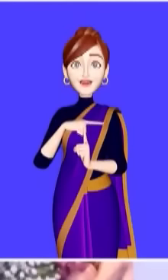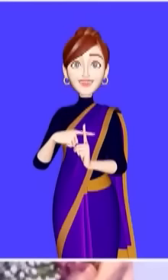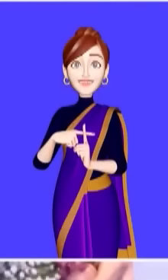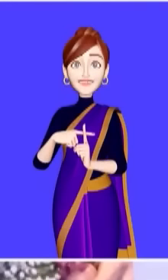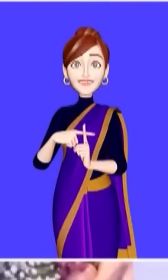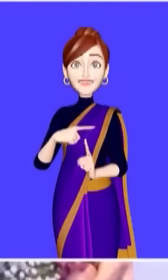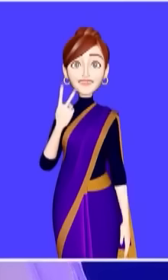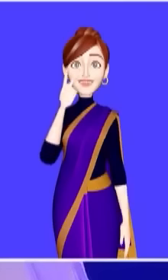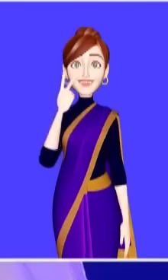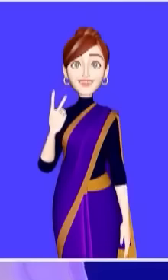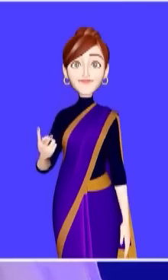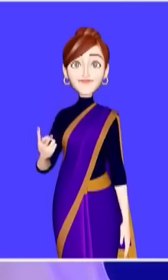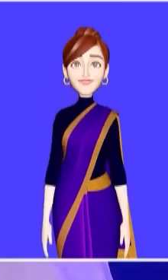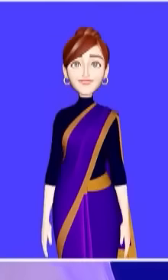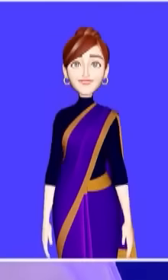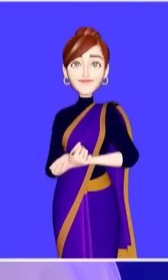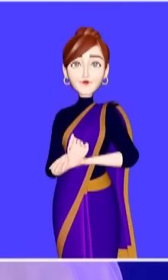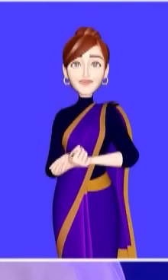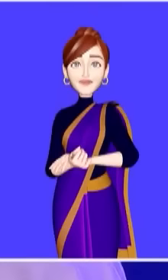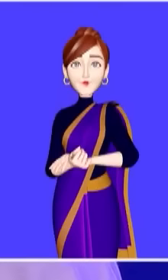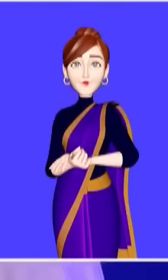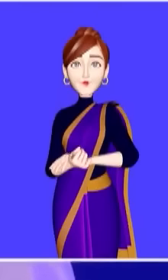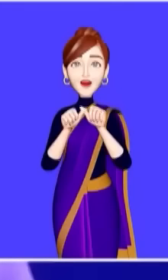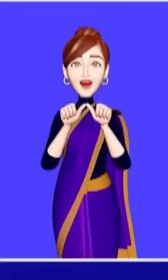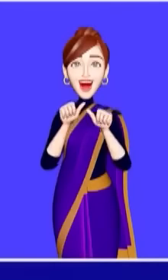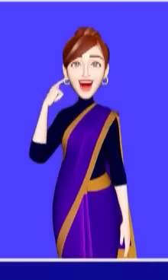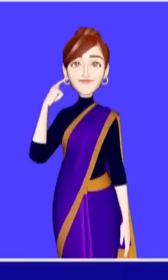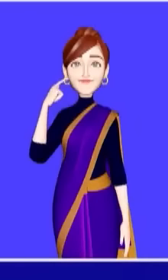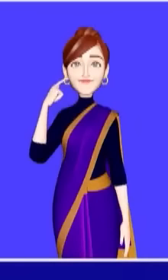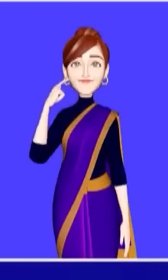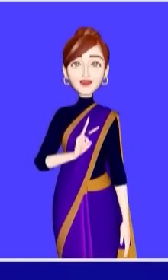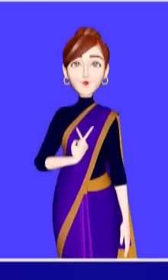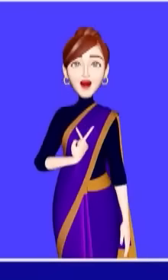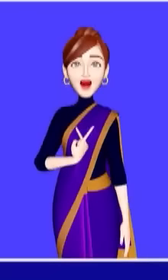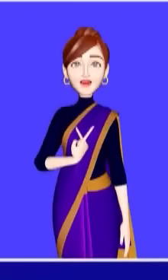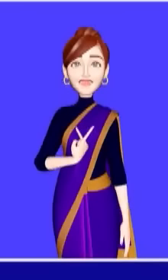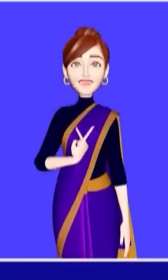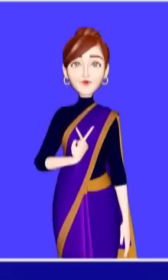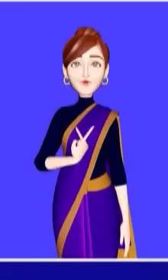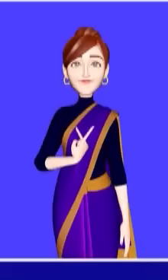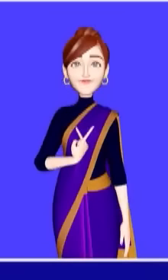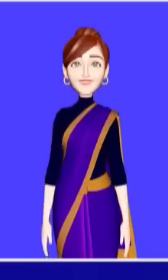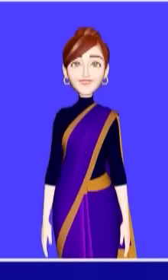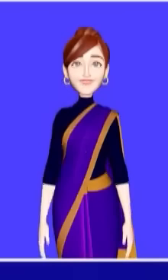दिशाहीन हुई तो डिसरप्शन, सही दिशा मिली तो सॉल्यूशन।